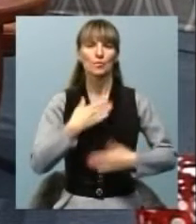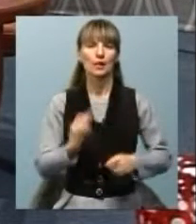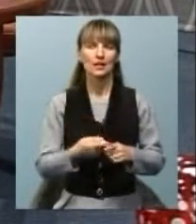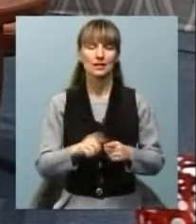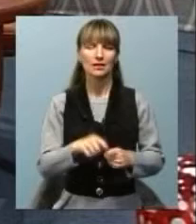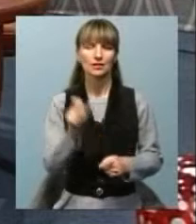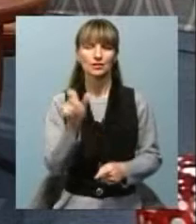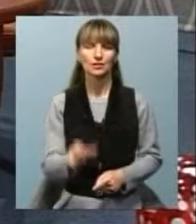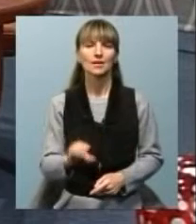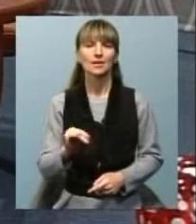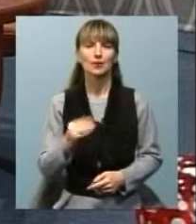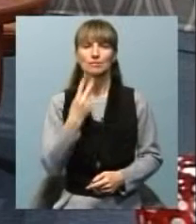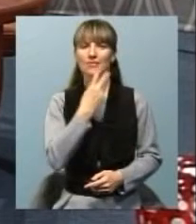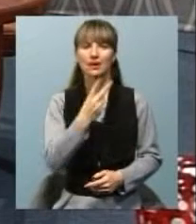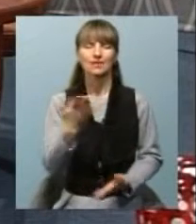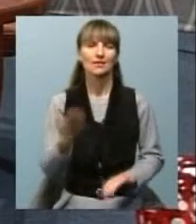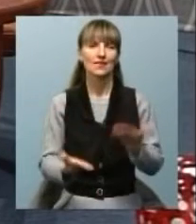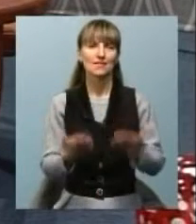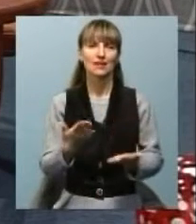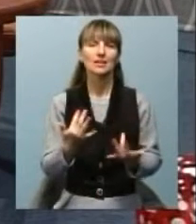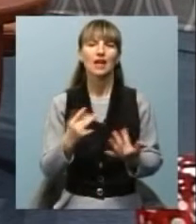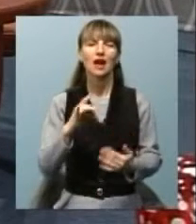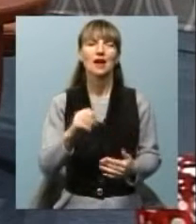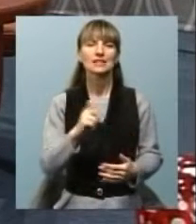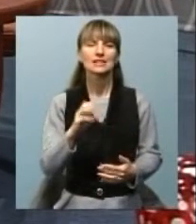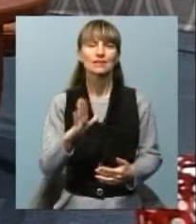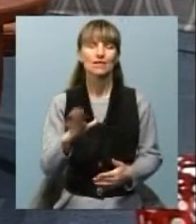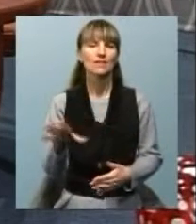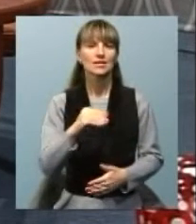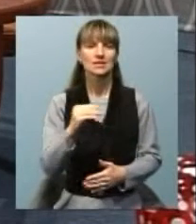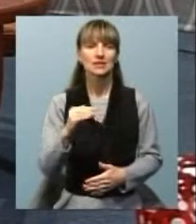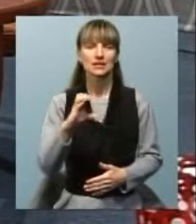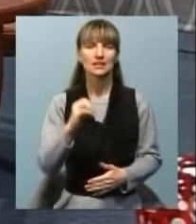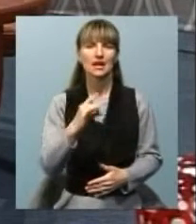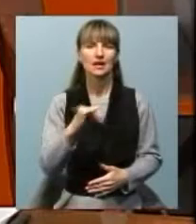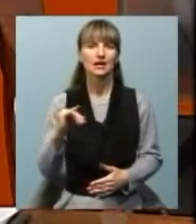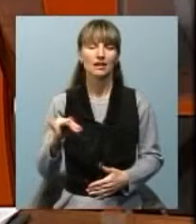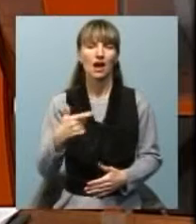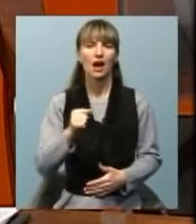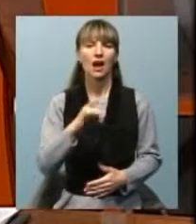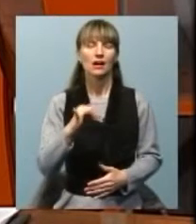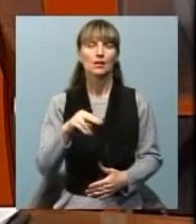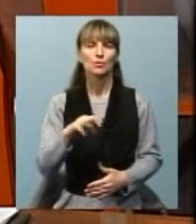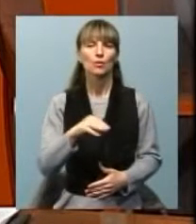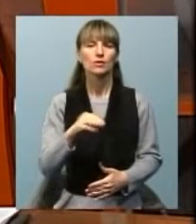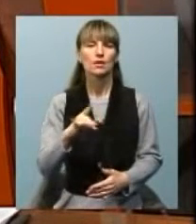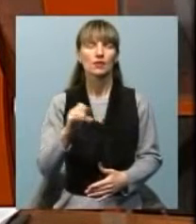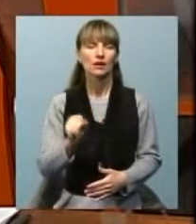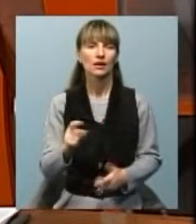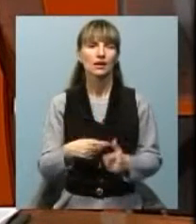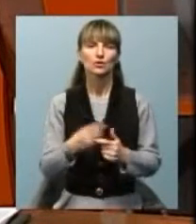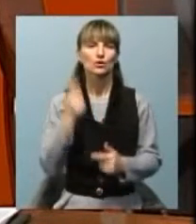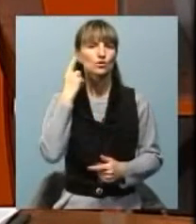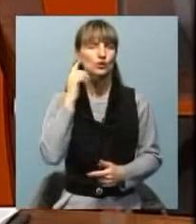цього персонажа і переглянули, напевне, по декілька разів всі серії Гаррі Поттера. Чула щось про Гаррі Поттера чи ще не